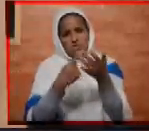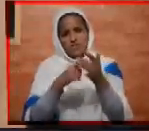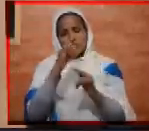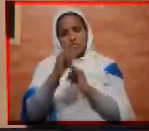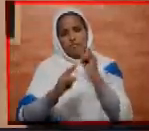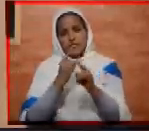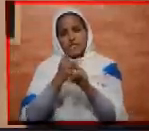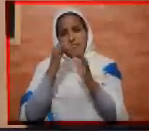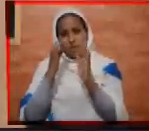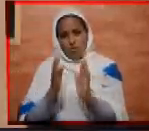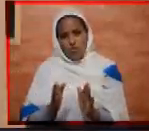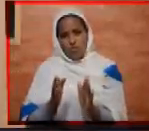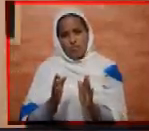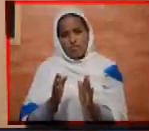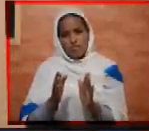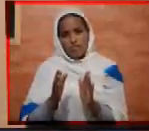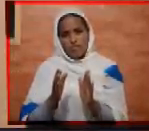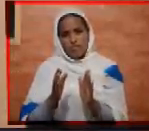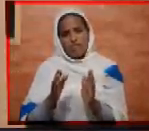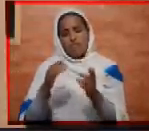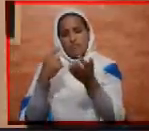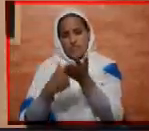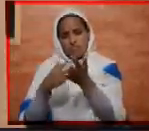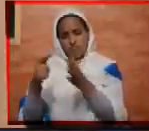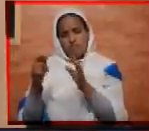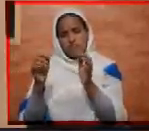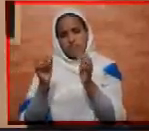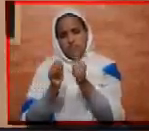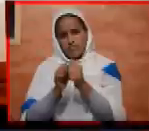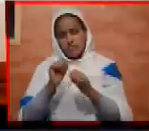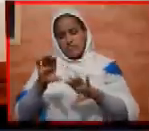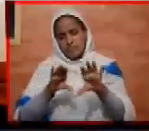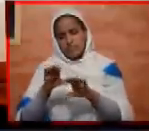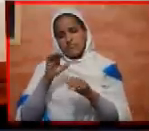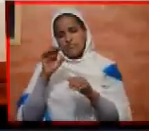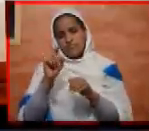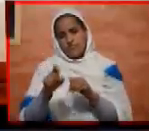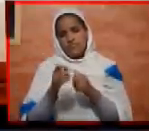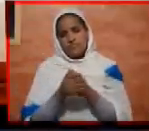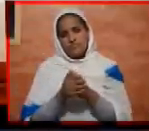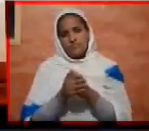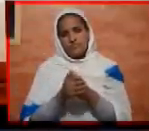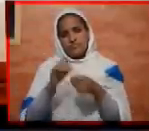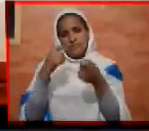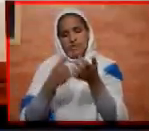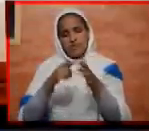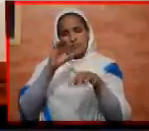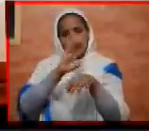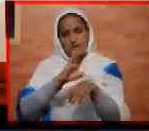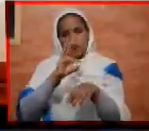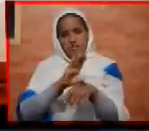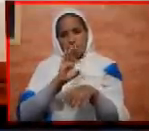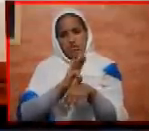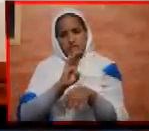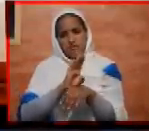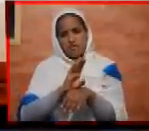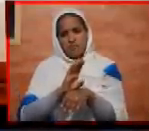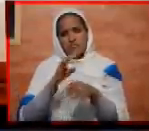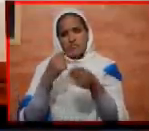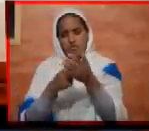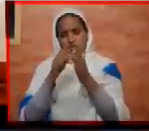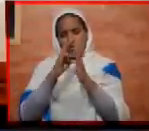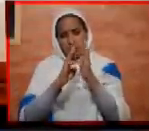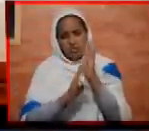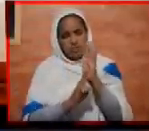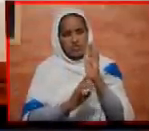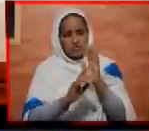ግን ጋሽ ይለዋል ገና ሲጀምር፣ እዚያ መደፋፈር ይመጣል። ተንበርከክ ሲለው አንተም ተንበርከክ